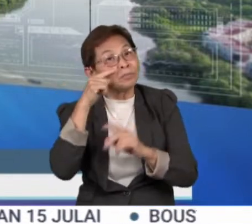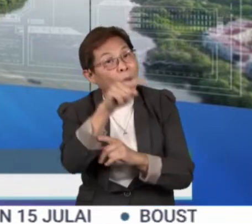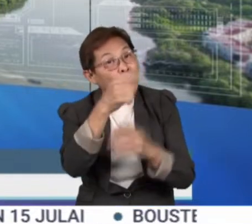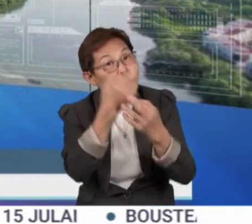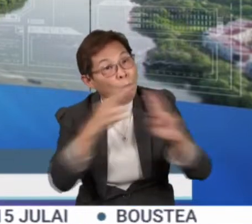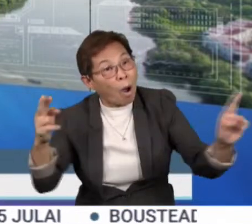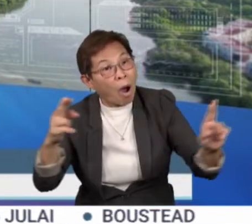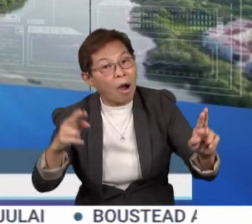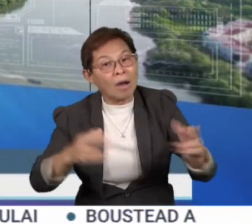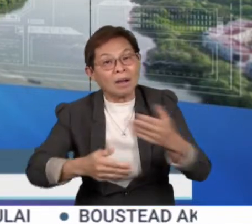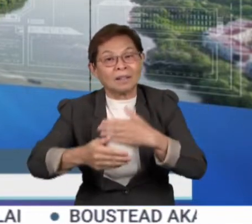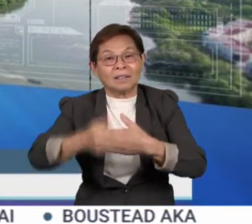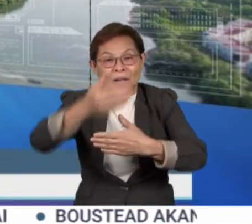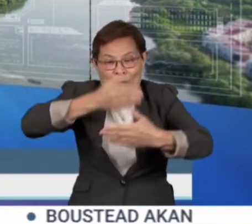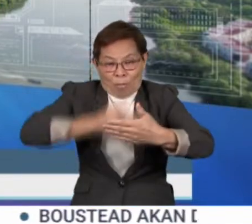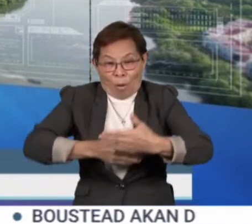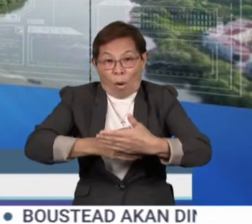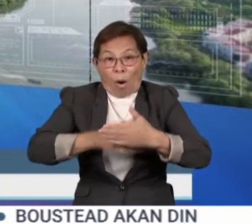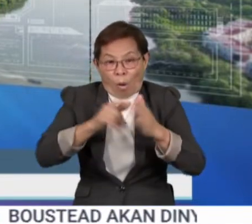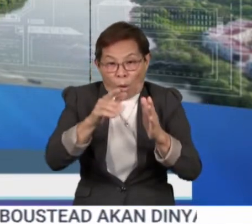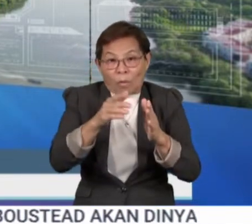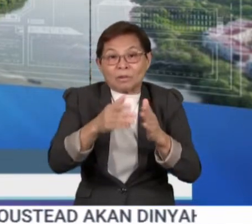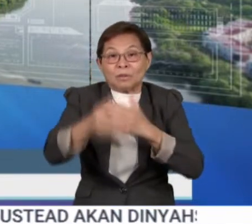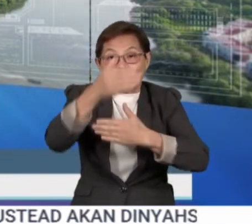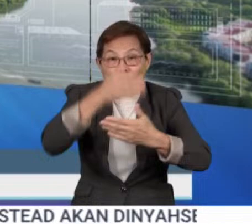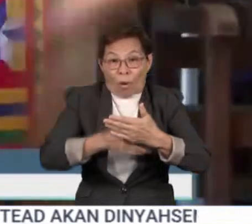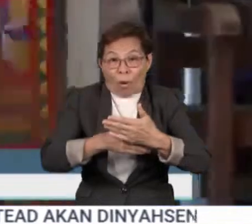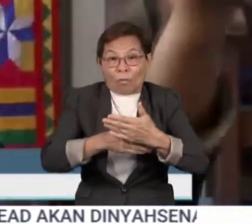persediaan di sebalik tabir program ini.